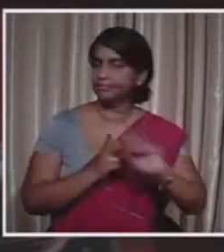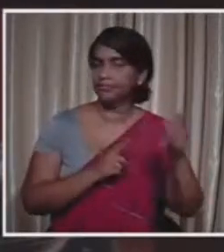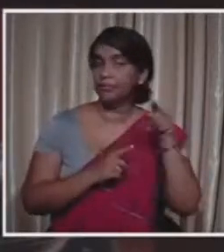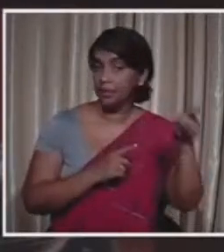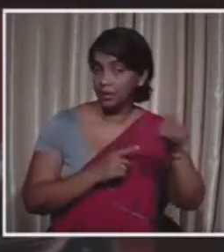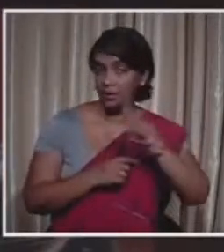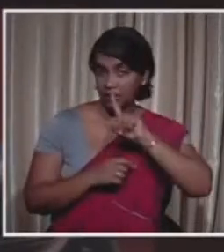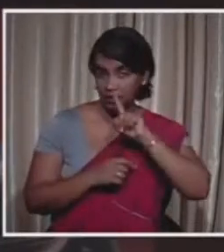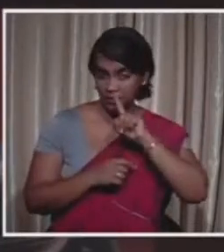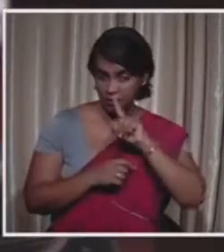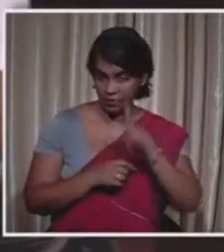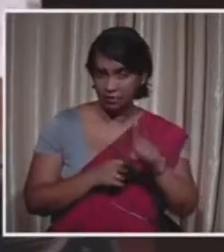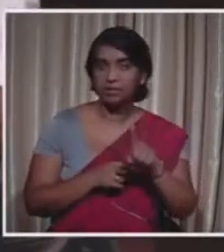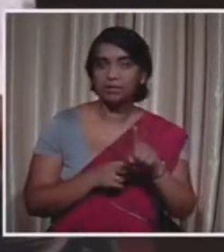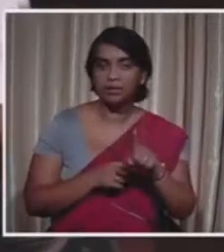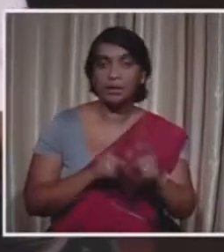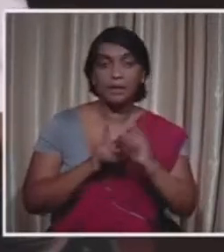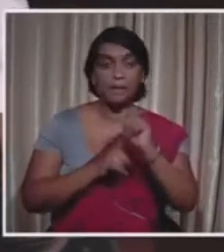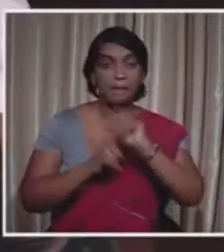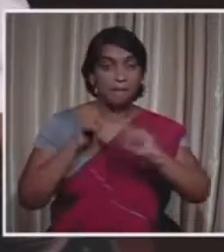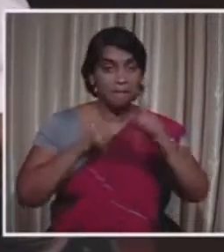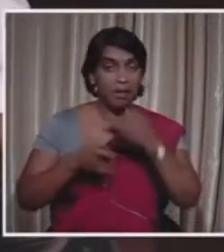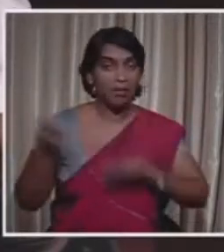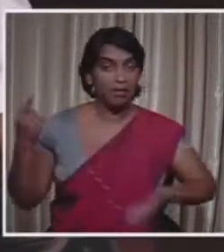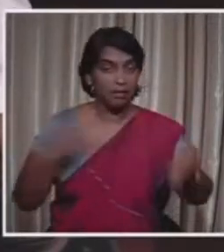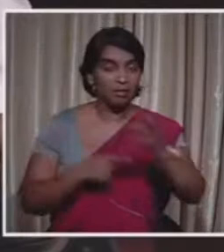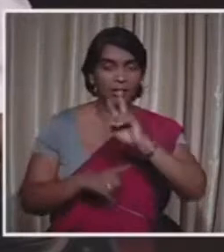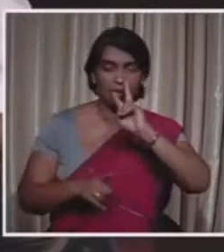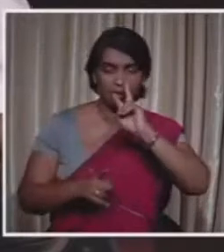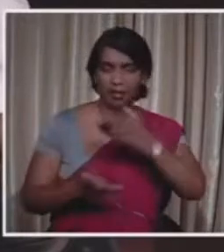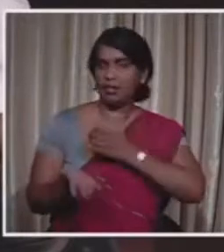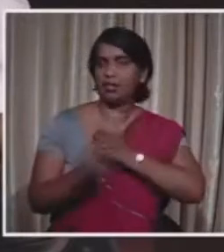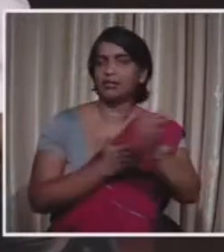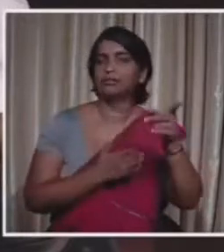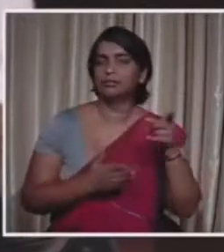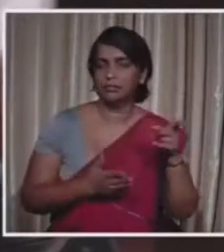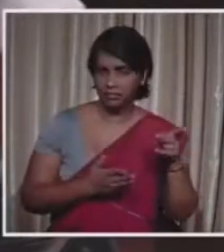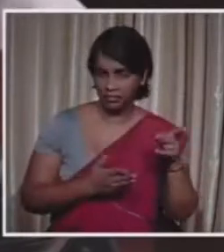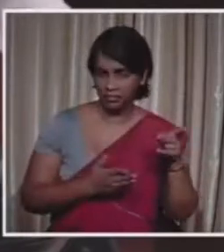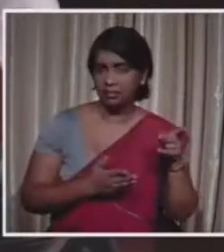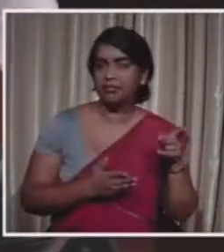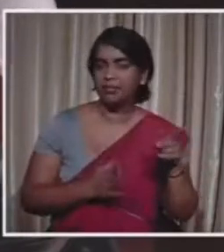kare me sabhava numage yavimak.